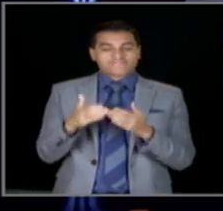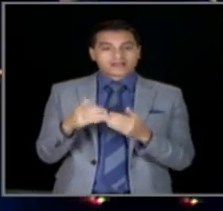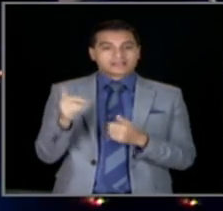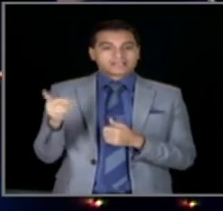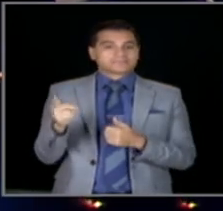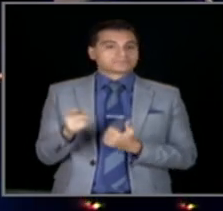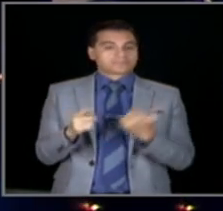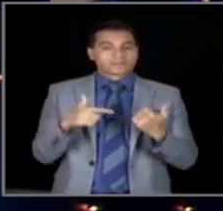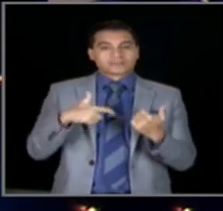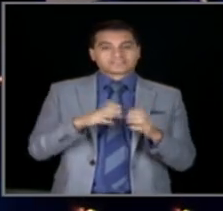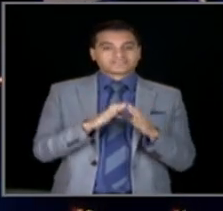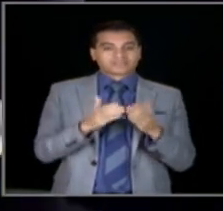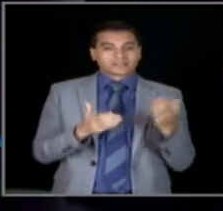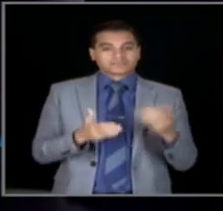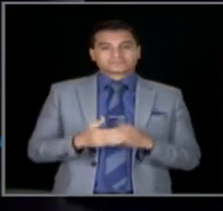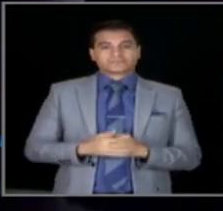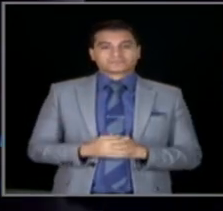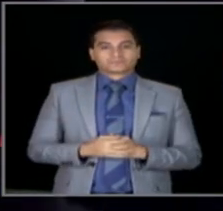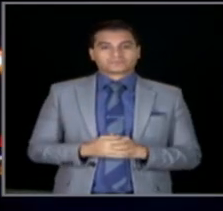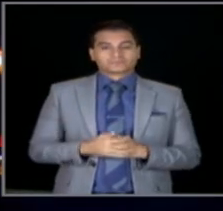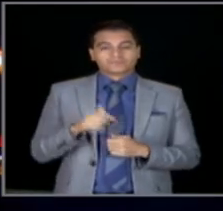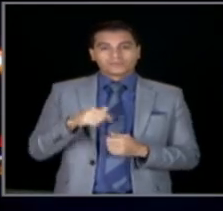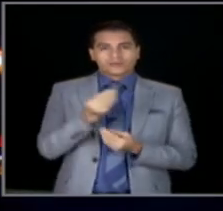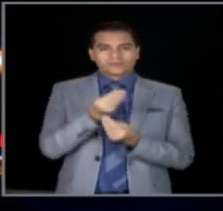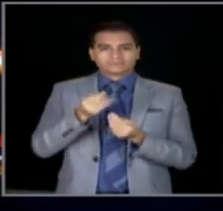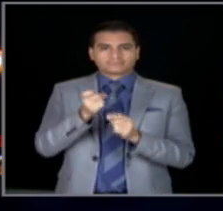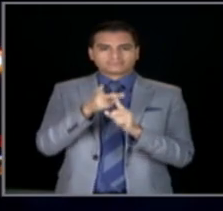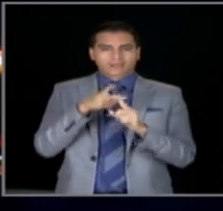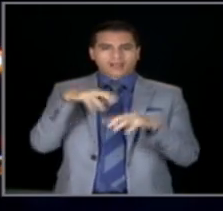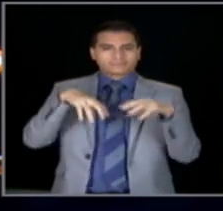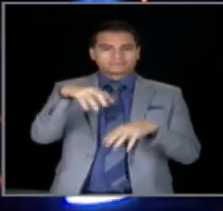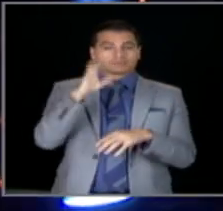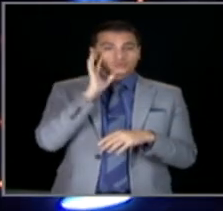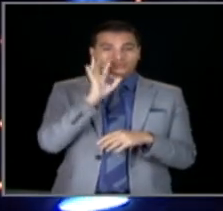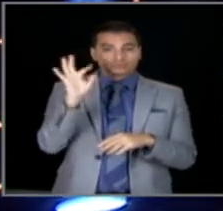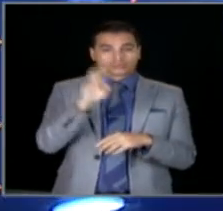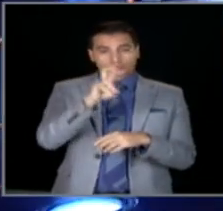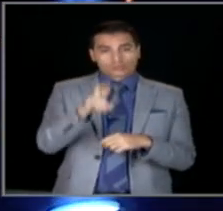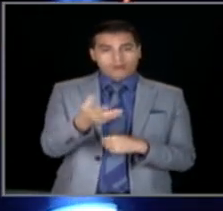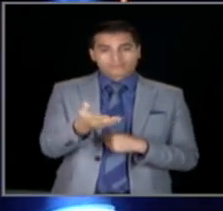سفراء، 60 فايترز. لوحات ومعالم، والسؤال هو: